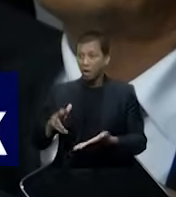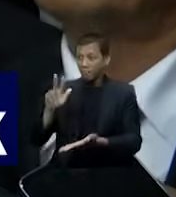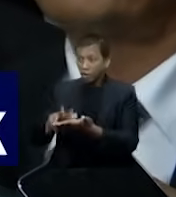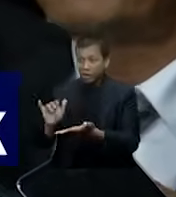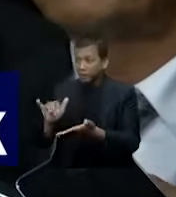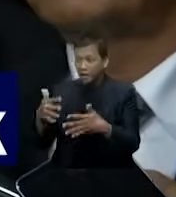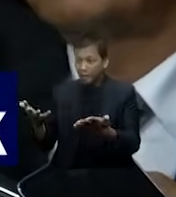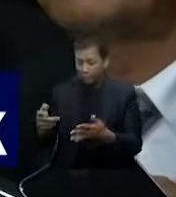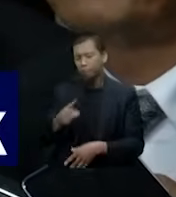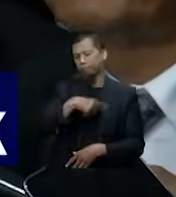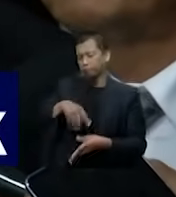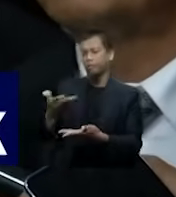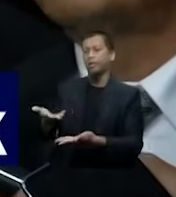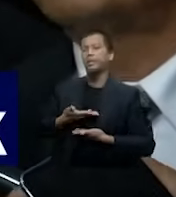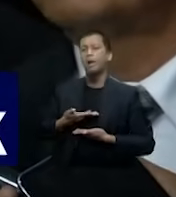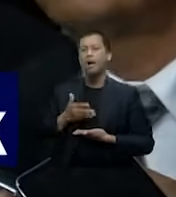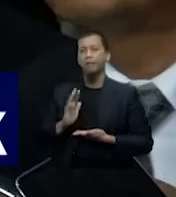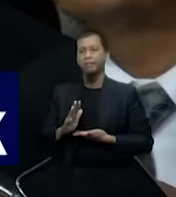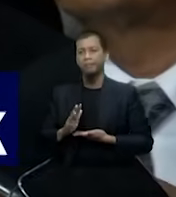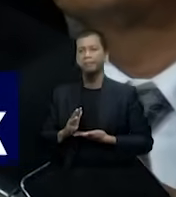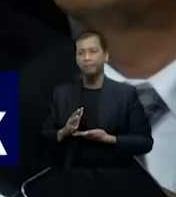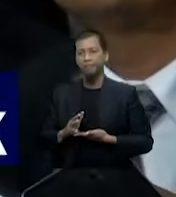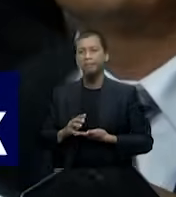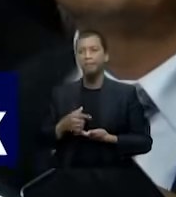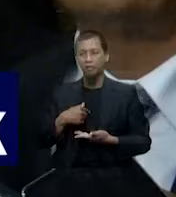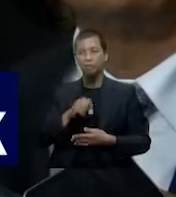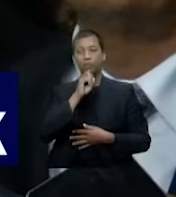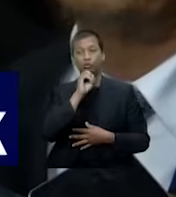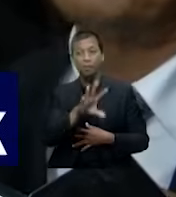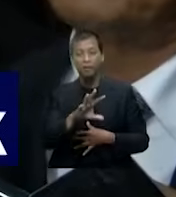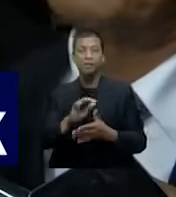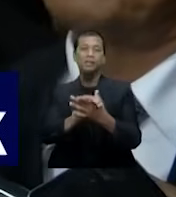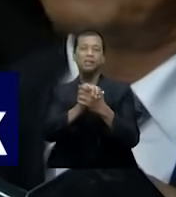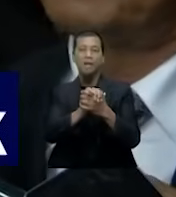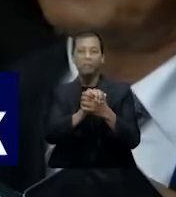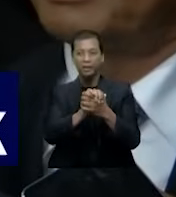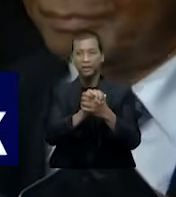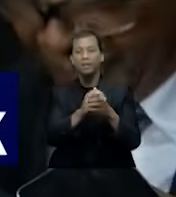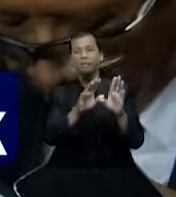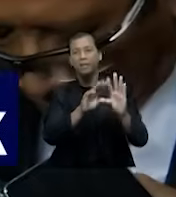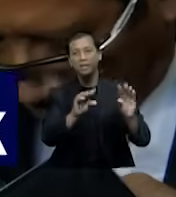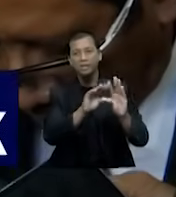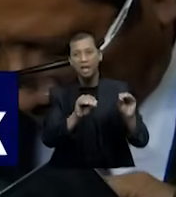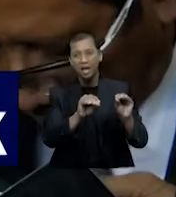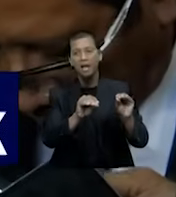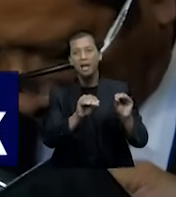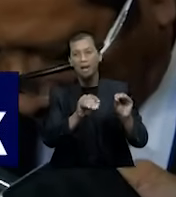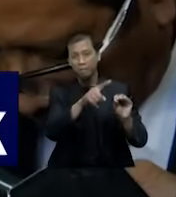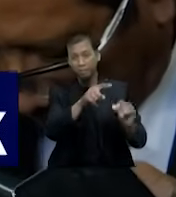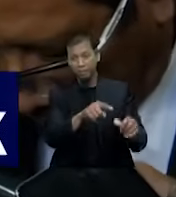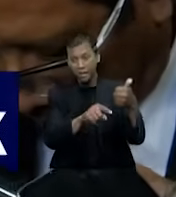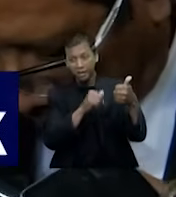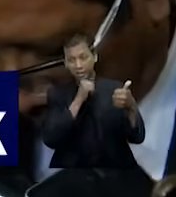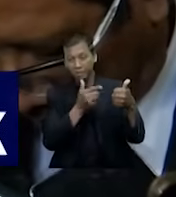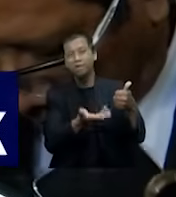terima. Dan tentu kami mengucapkan selamat bekerja untuk pemenang dan mudah-mudahan